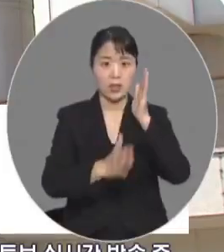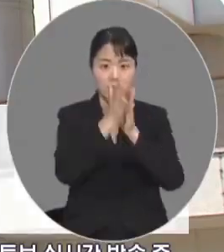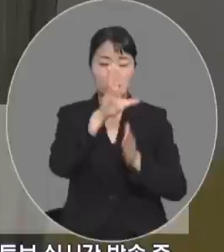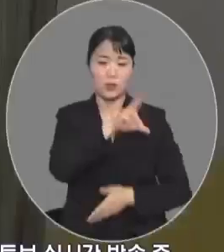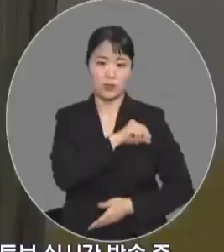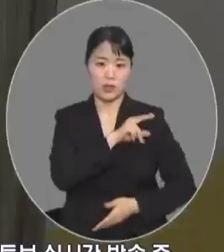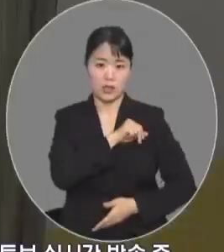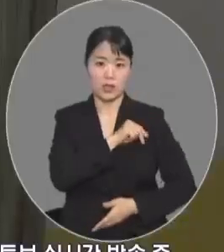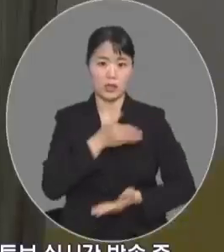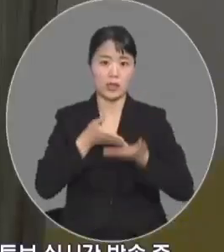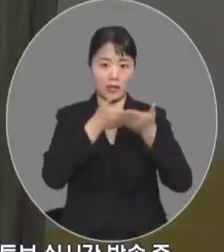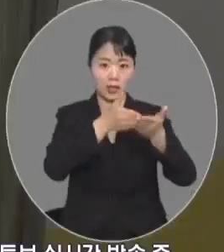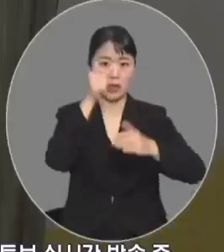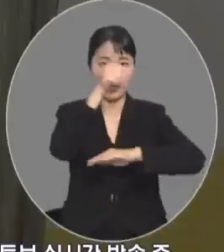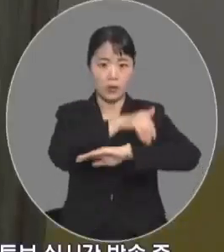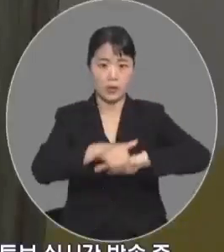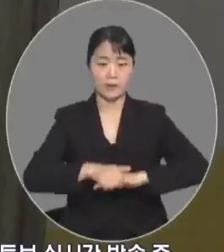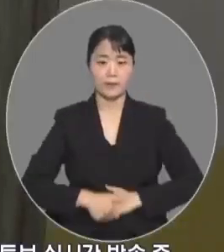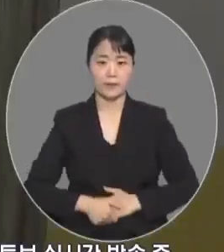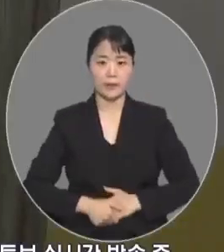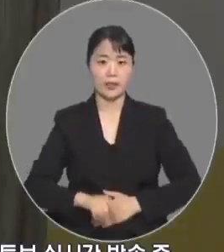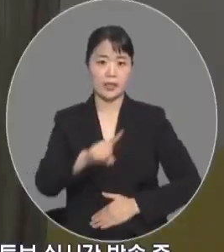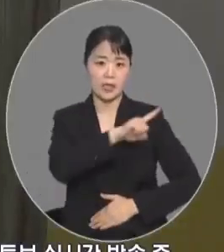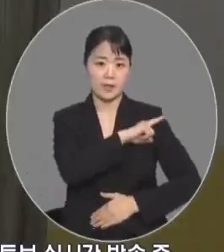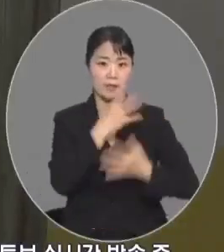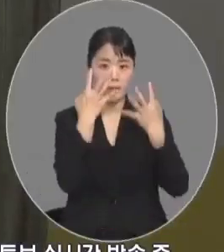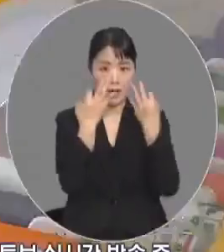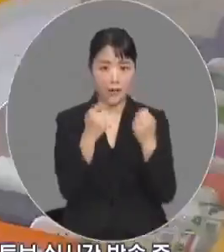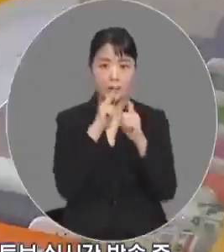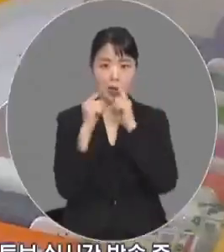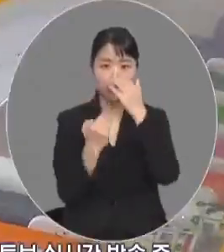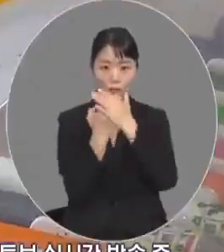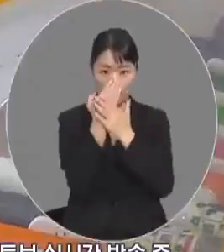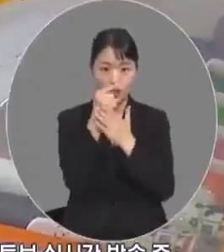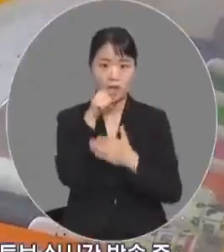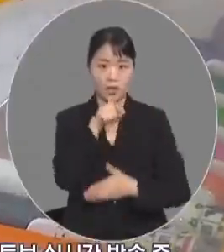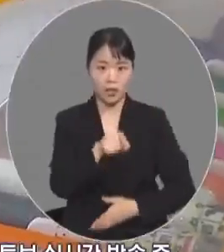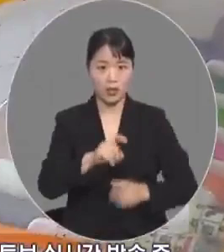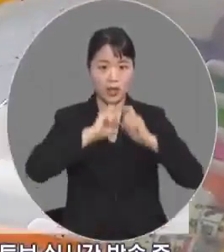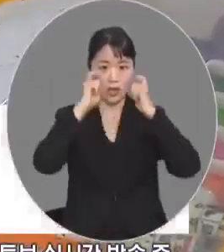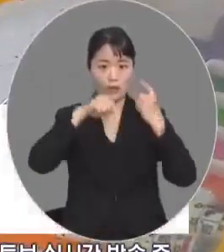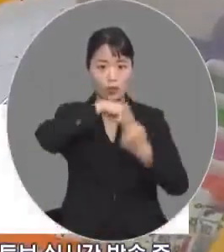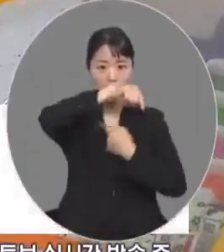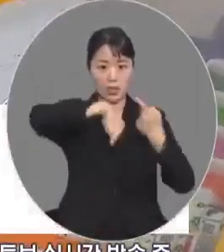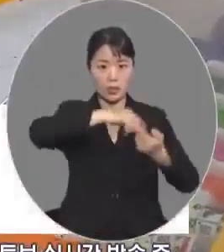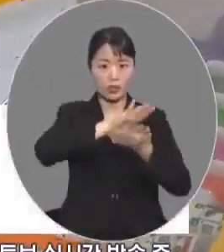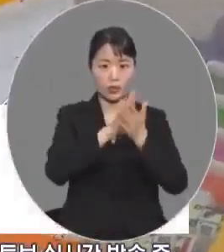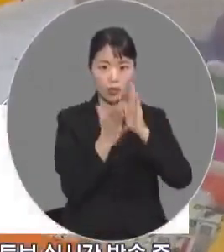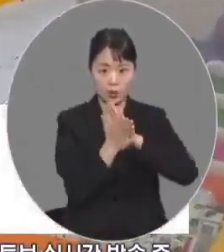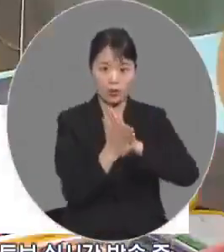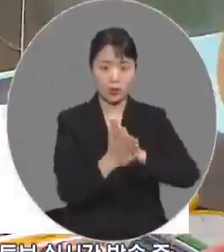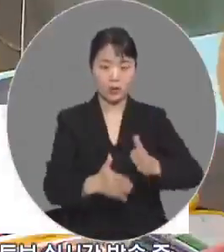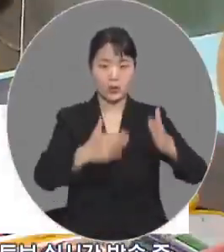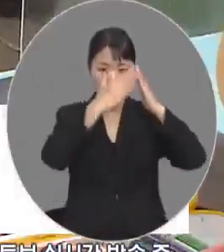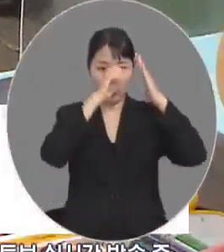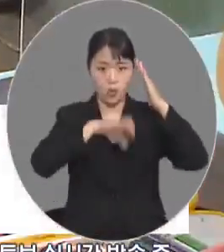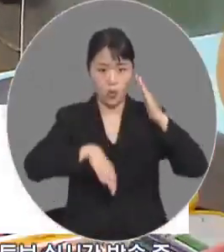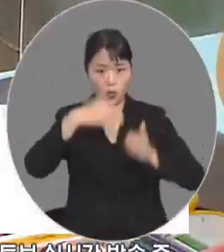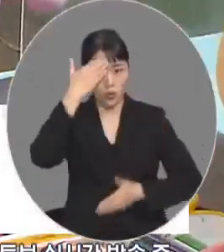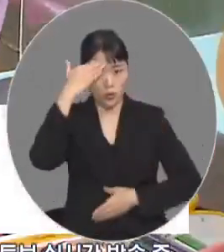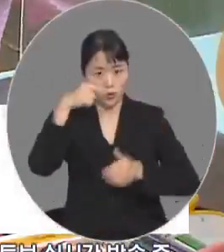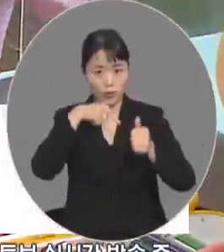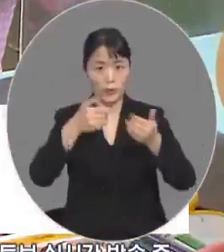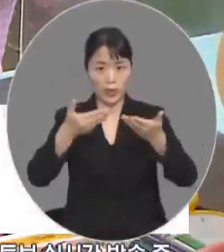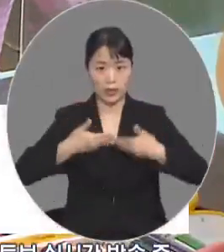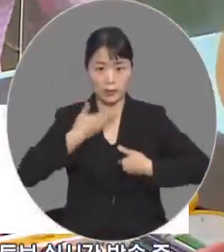예정입니다. 가장 큰 논란이 예상되는 사안은 아무래도 사립유치원 무상교육 예산입니다. 시교육청은 만 3세에서